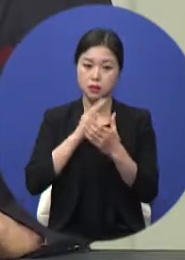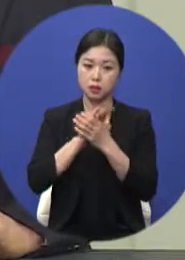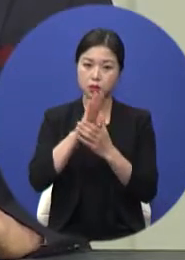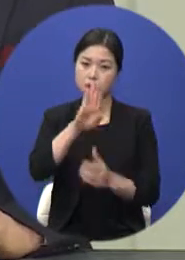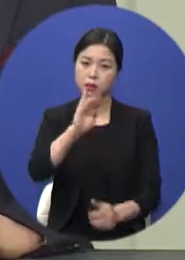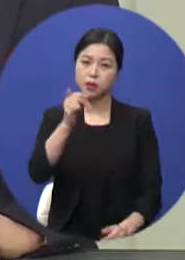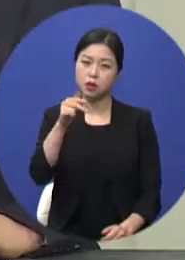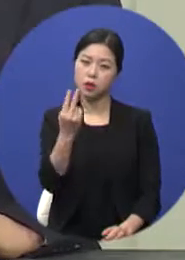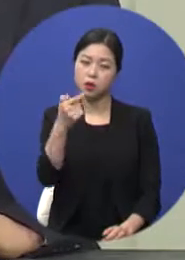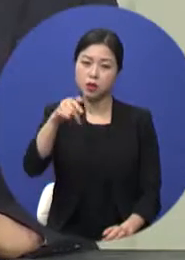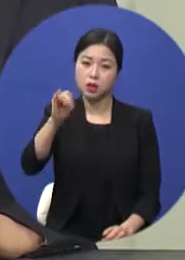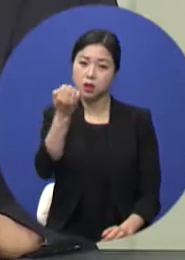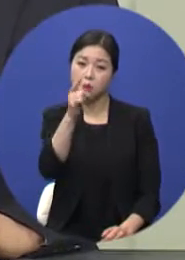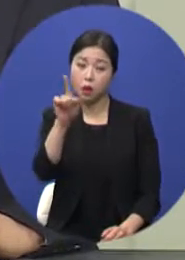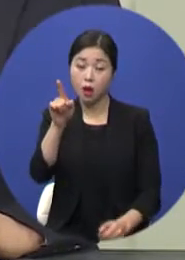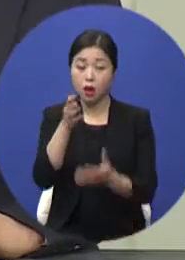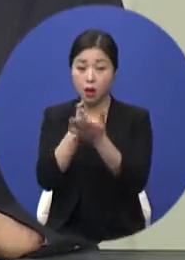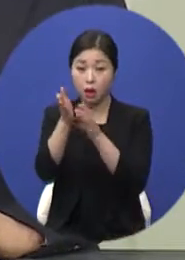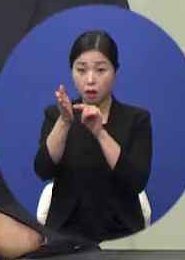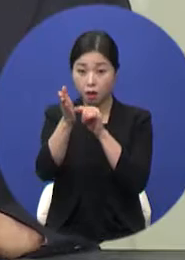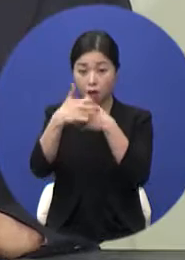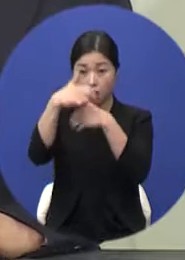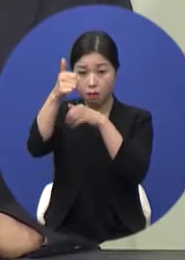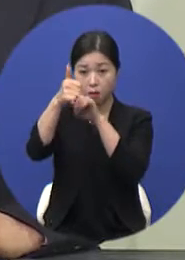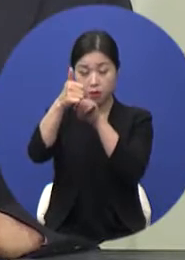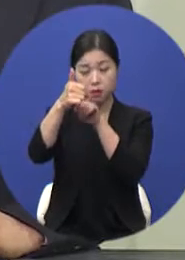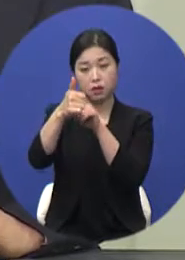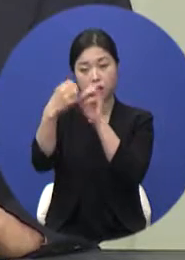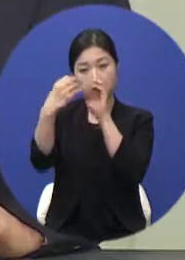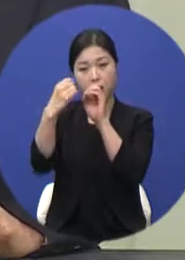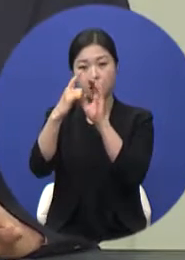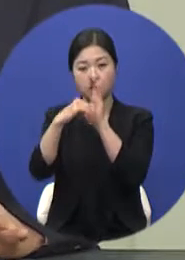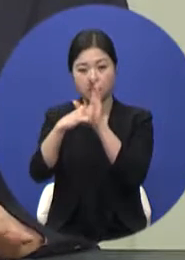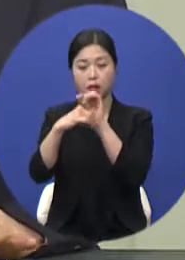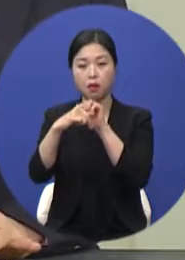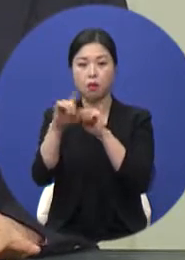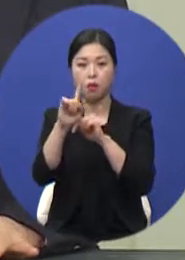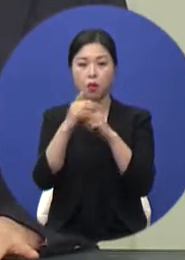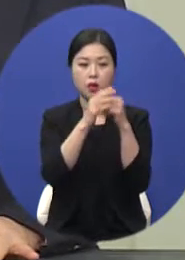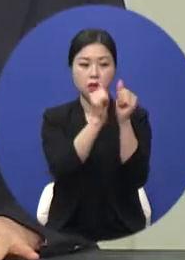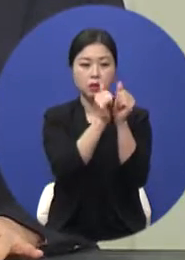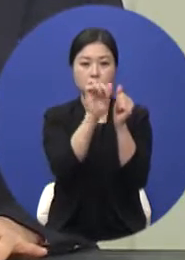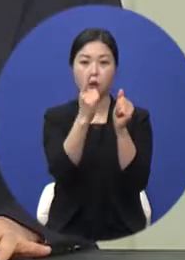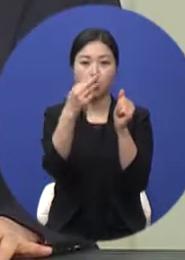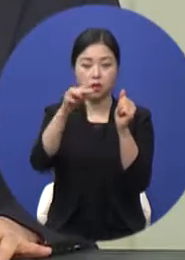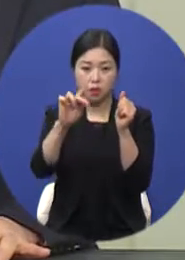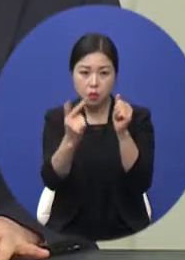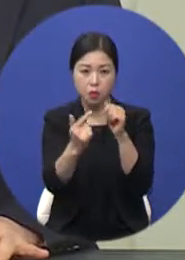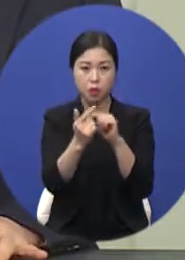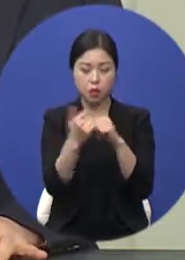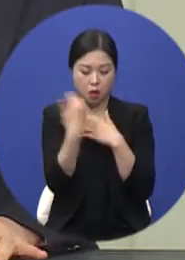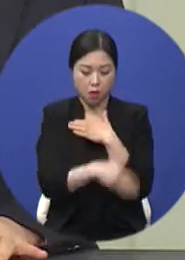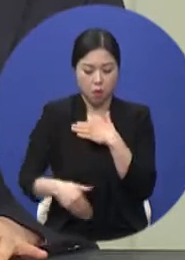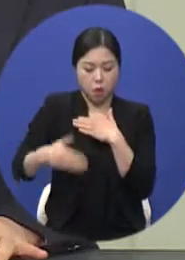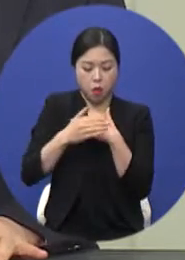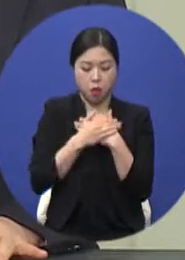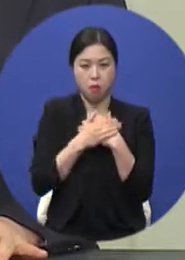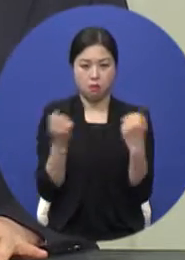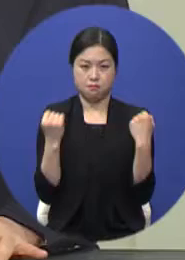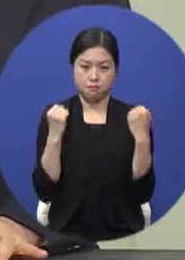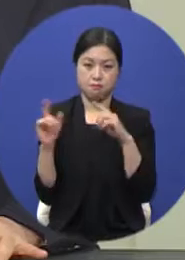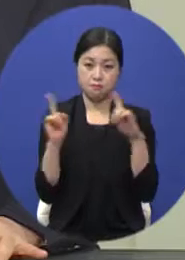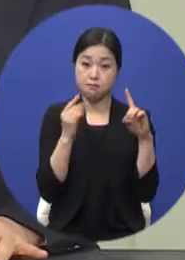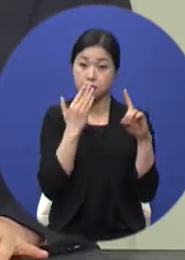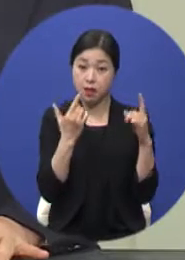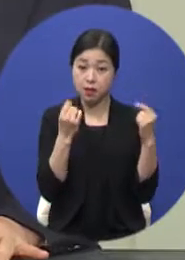의사들한테 물어보니까 남성 호르몬을 갖다가 일정 부분 맞아서 어느 정도 몸 상태를 갖다가 끌어올리는 게 좋다고 이렇게 했다가 하시네요. 엉덩이 주사를 맞는 주사가 있다.